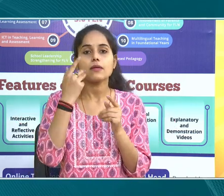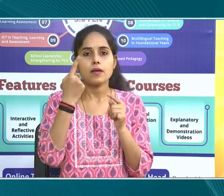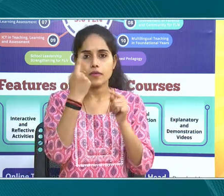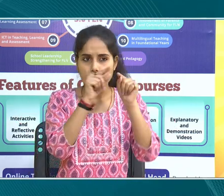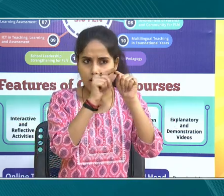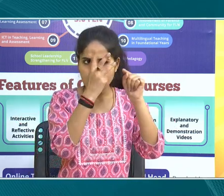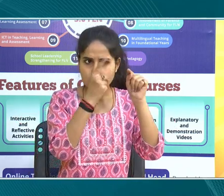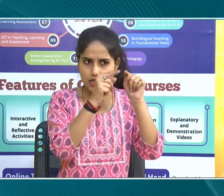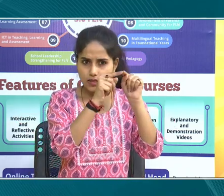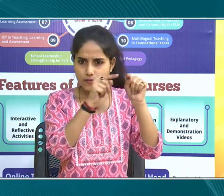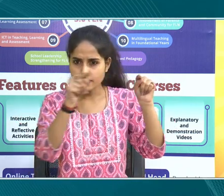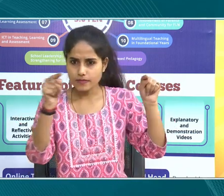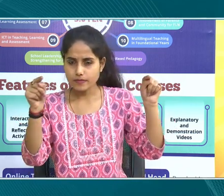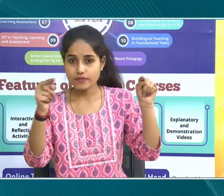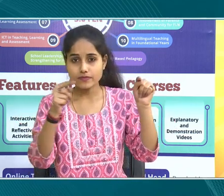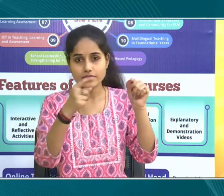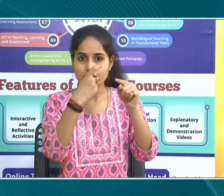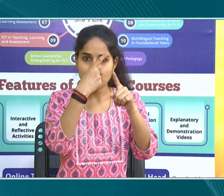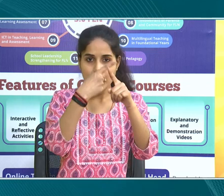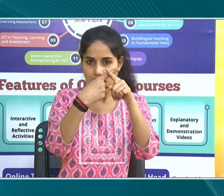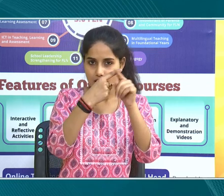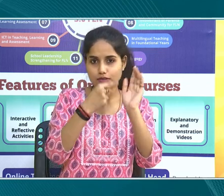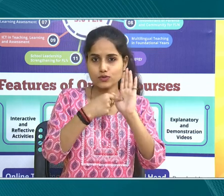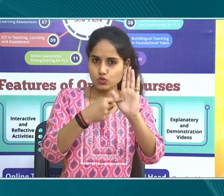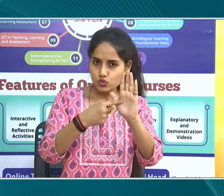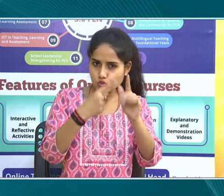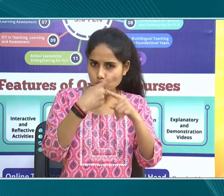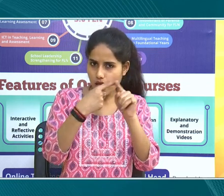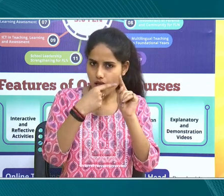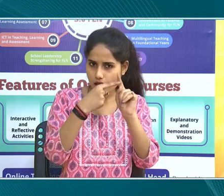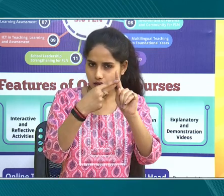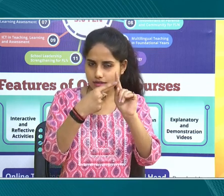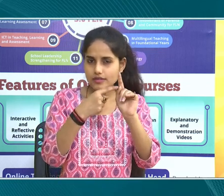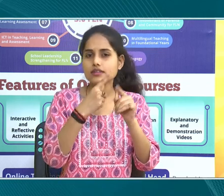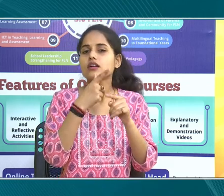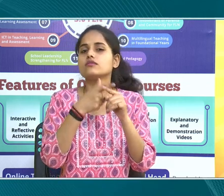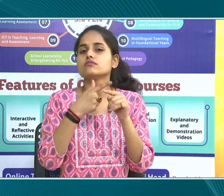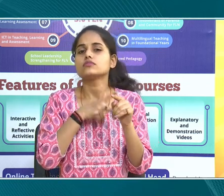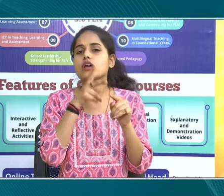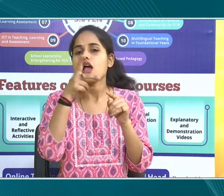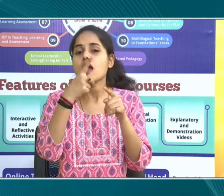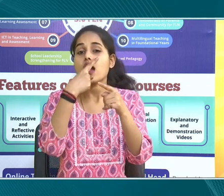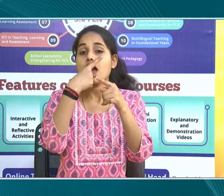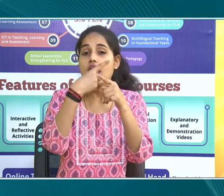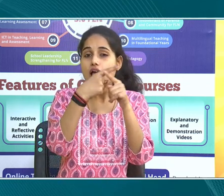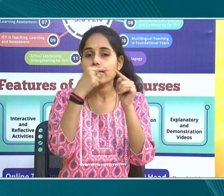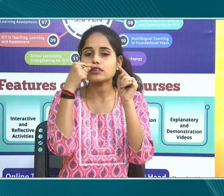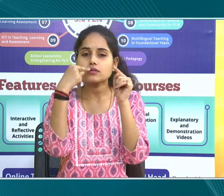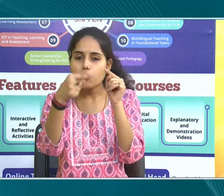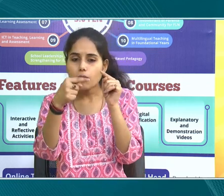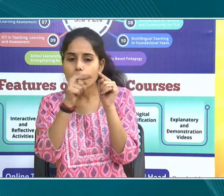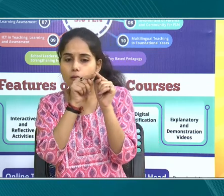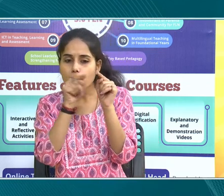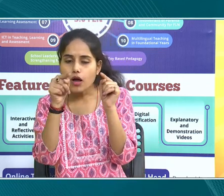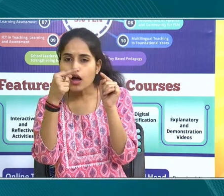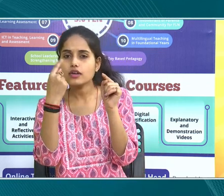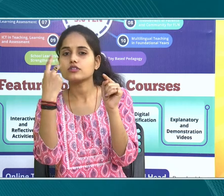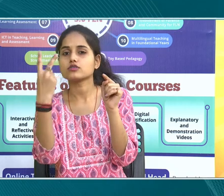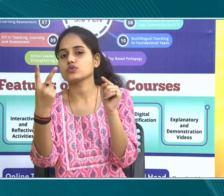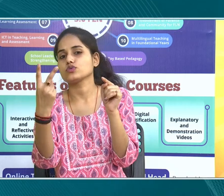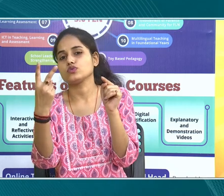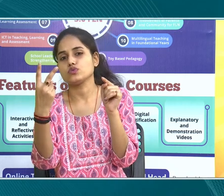नंबर लाइन पर आपने एक्सप्रेस किया एक्स में करना है